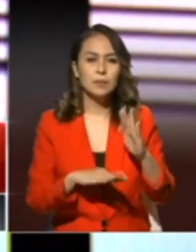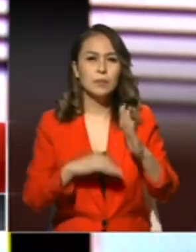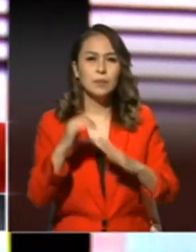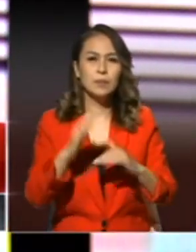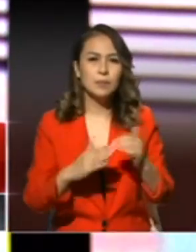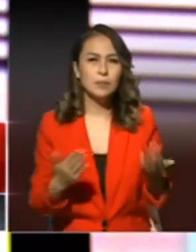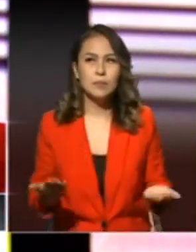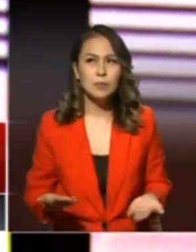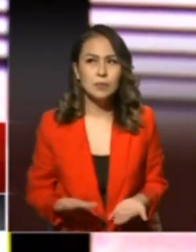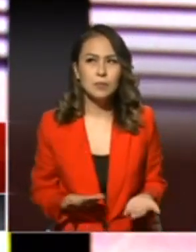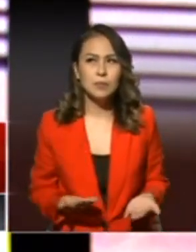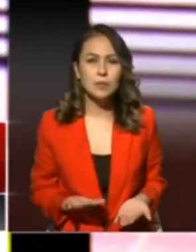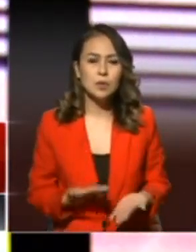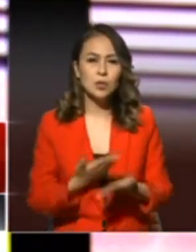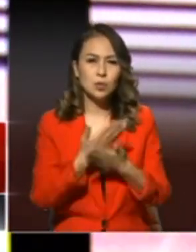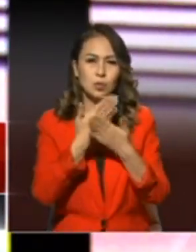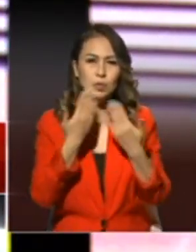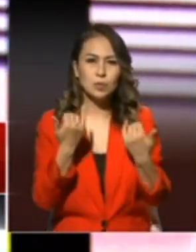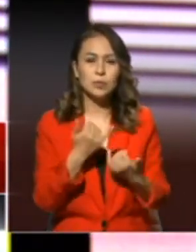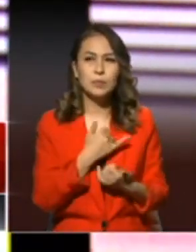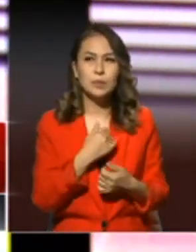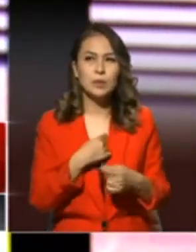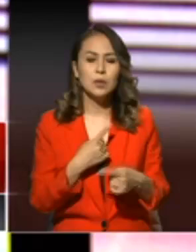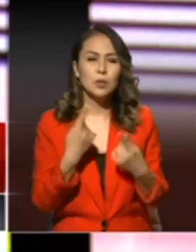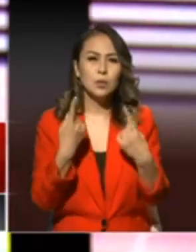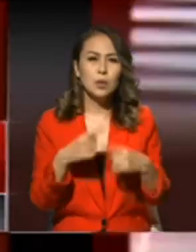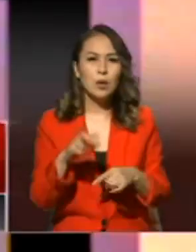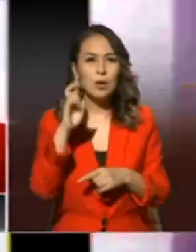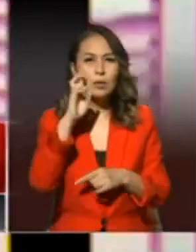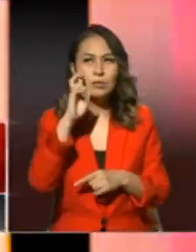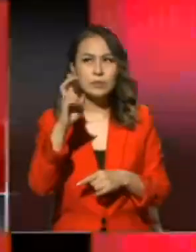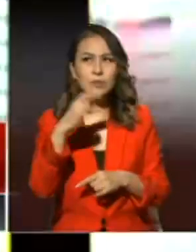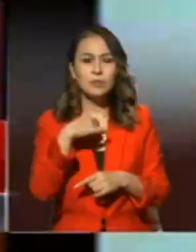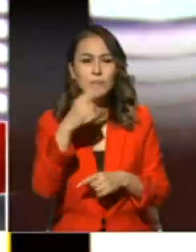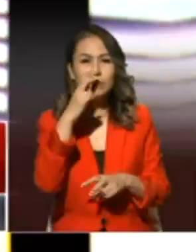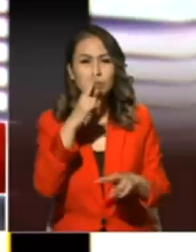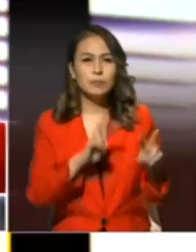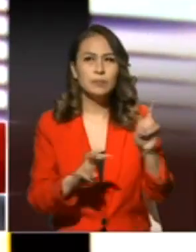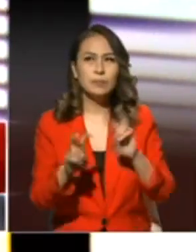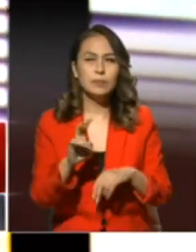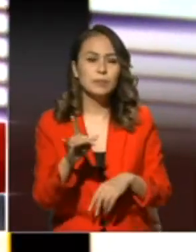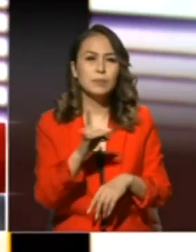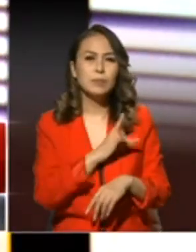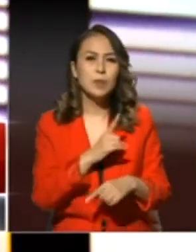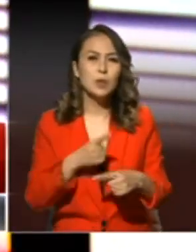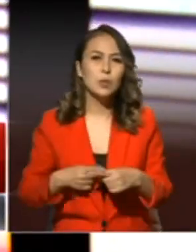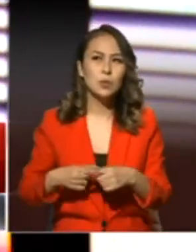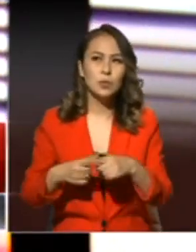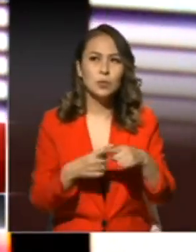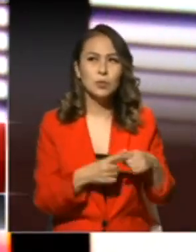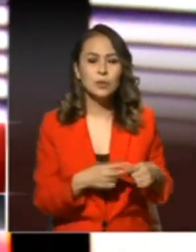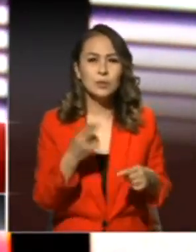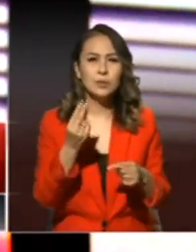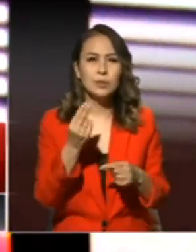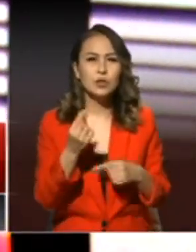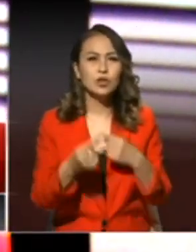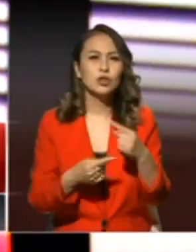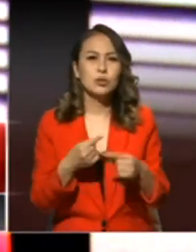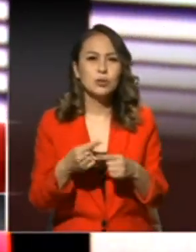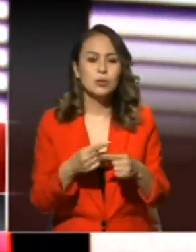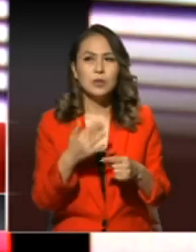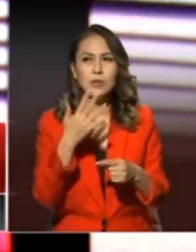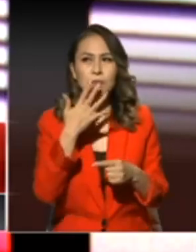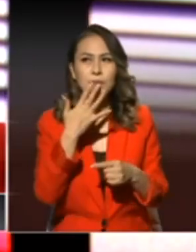да, жолында ол жоқ. Мен басқа елдерде, басқа заңдарды қарастырдымда, Беларусь елінде осылай ақша арқылы